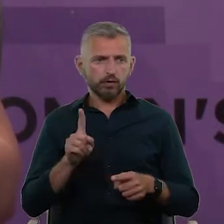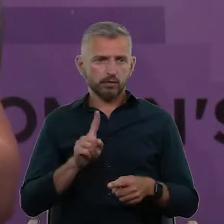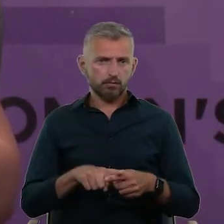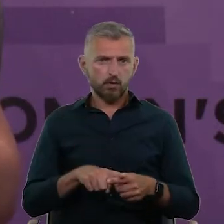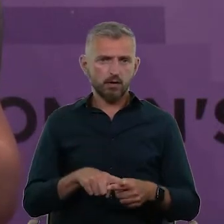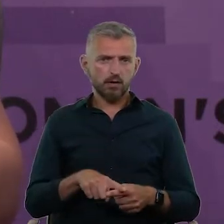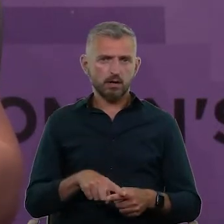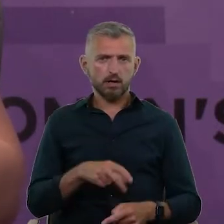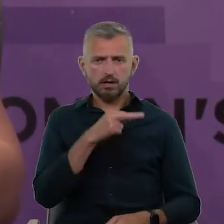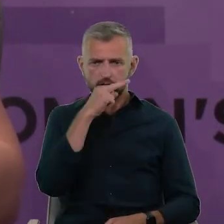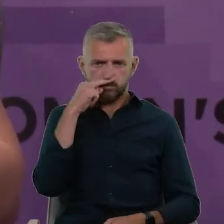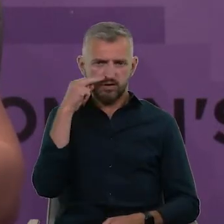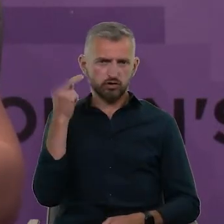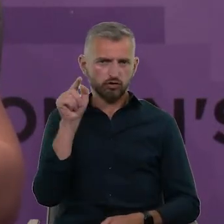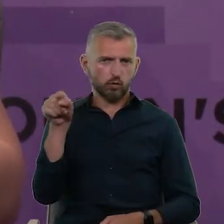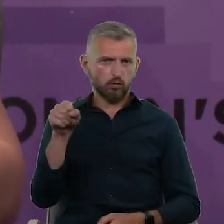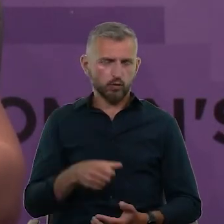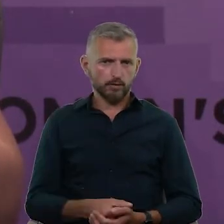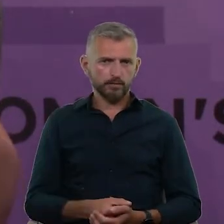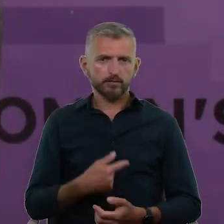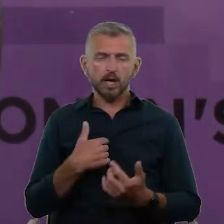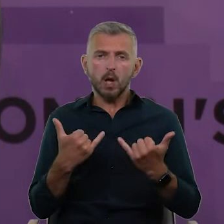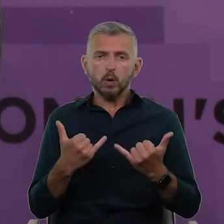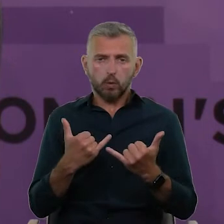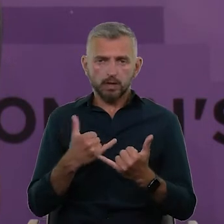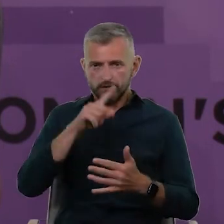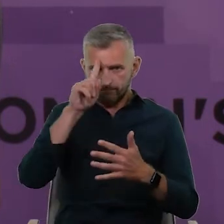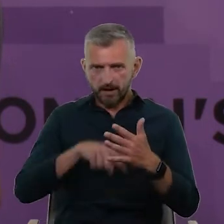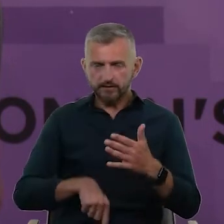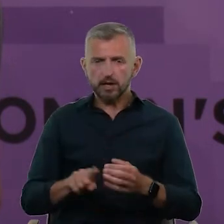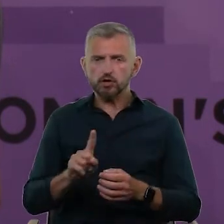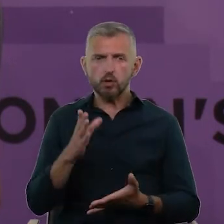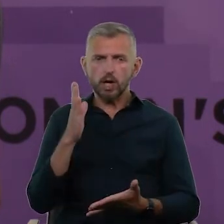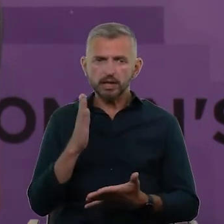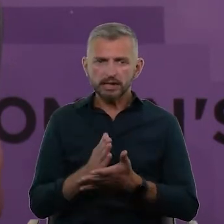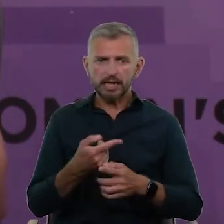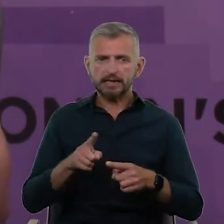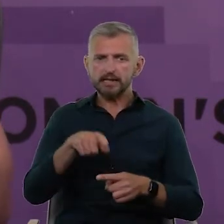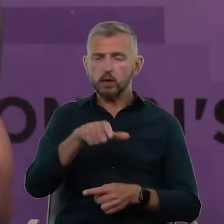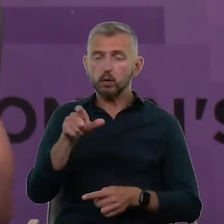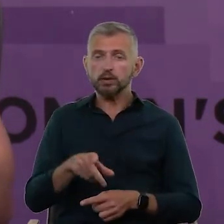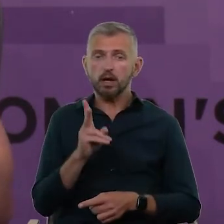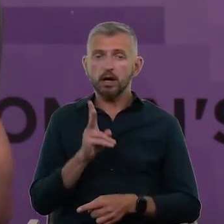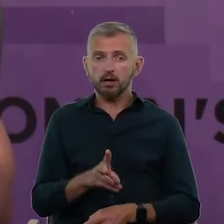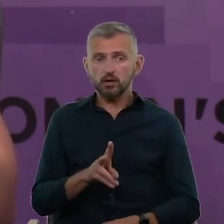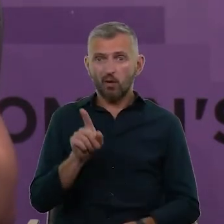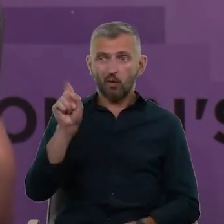рашистському. Я сьогодні впевнена, що є ті люди, які там